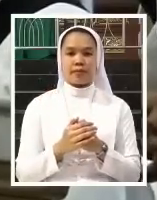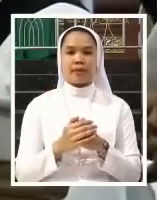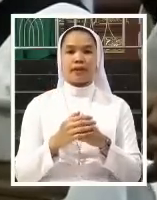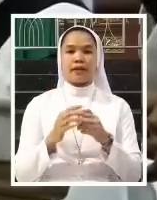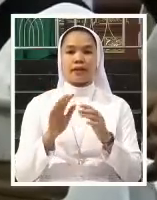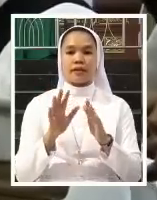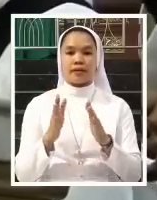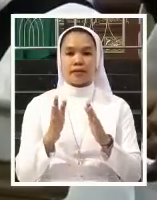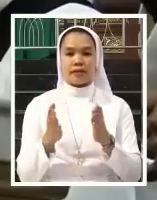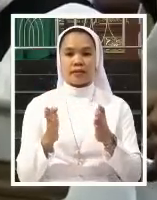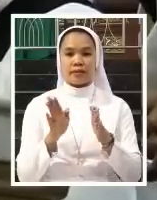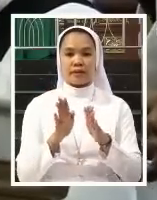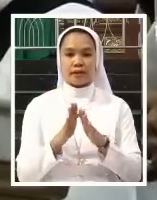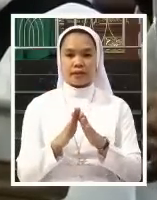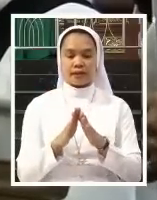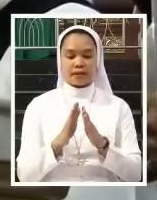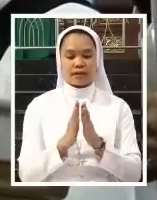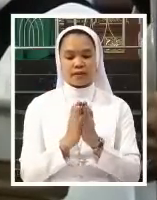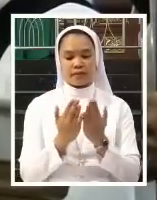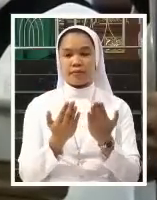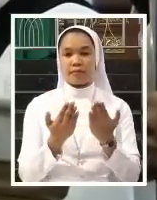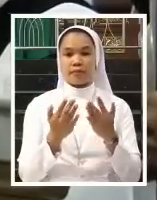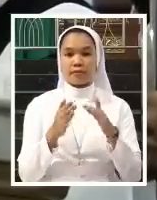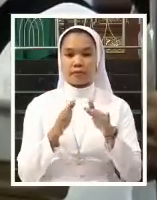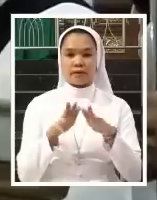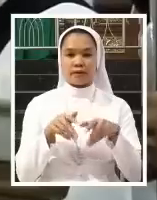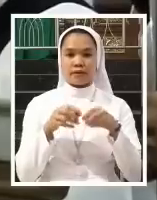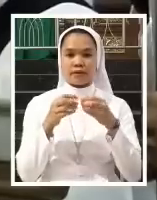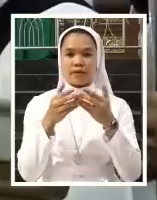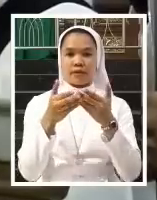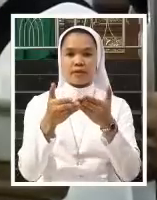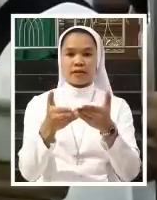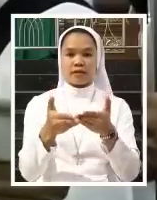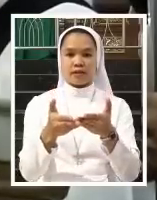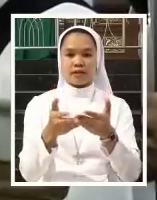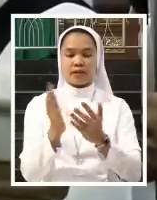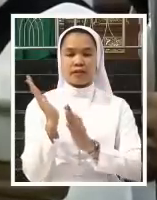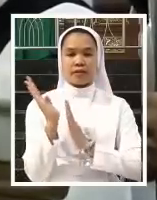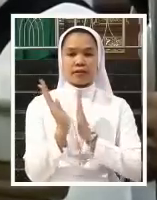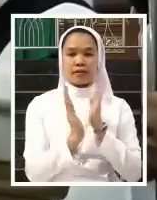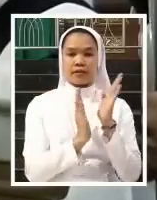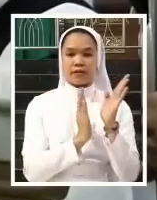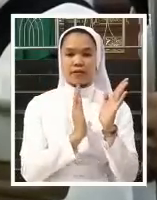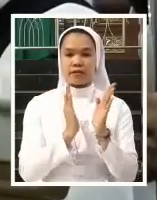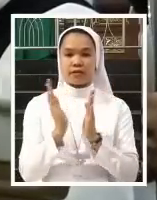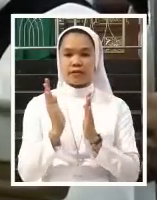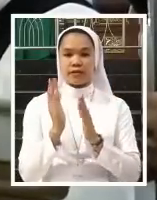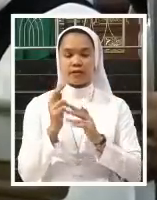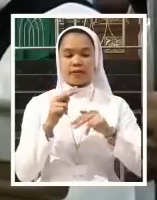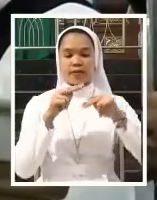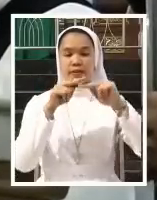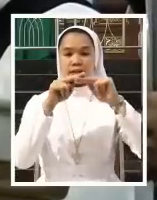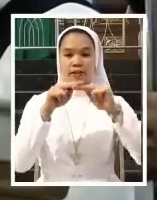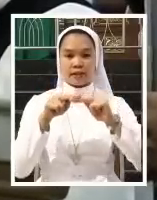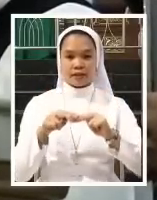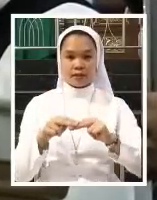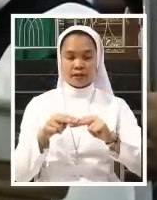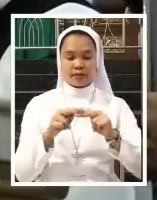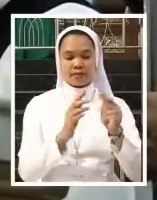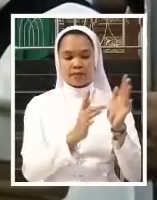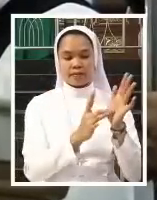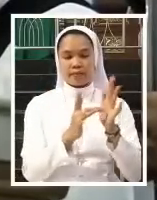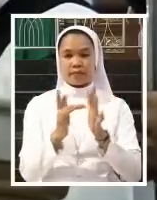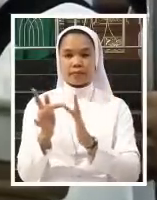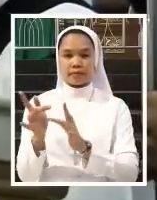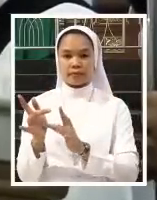Kalukutan libro, itinao sa katabang, asin siya nagtukaw. Ang